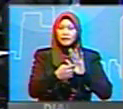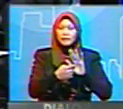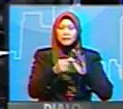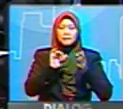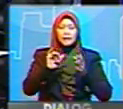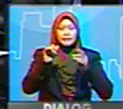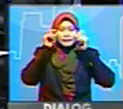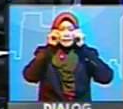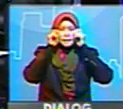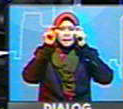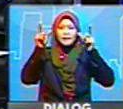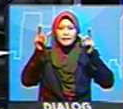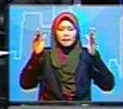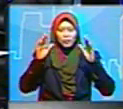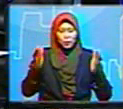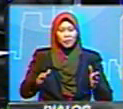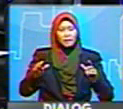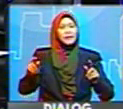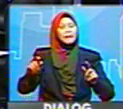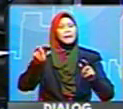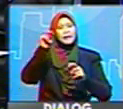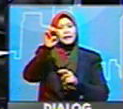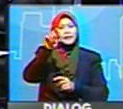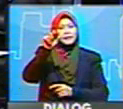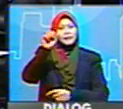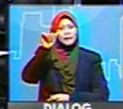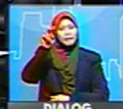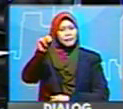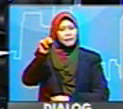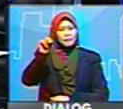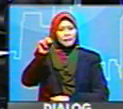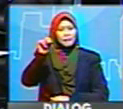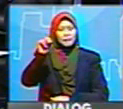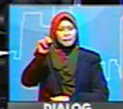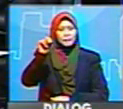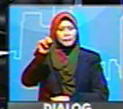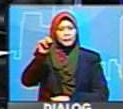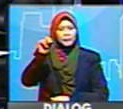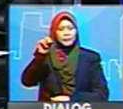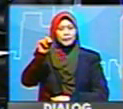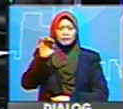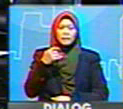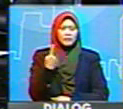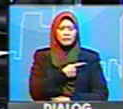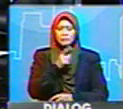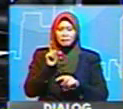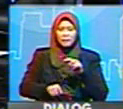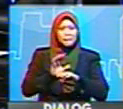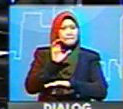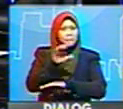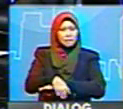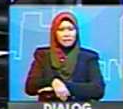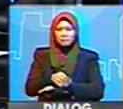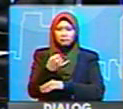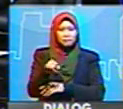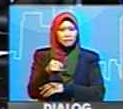kesedaran di kalangan nelayan itu sendiri ya kita seperti sayabut kita tidak boleh paksa walaupun kita